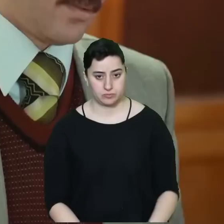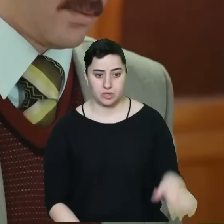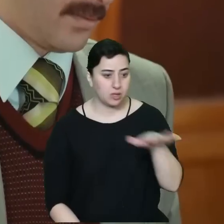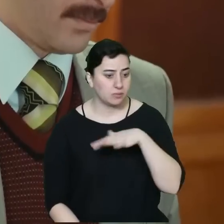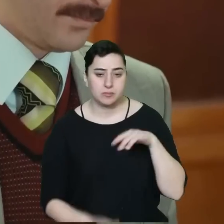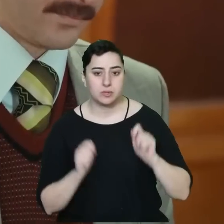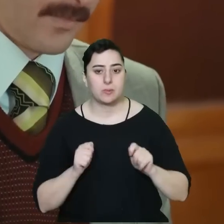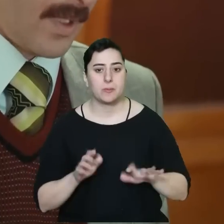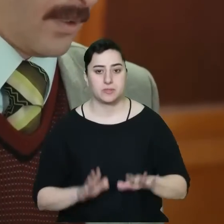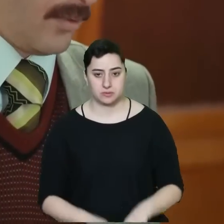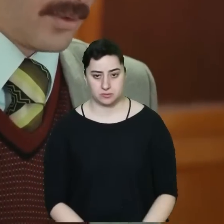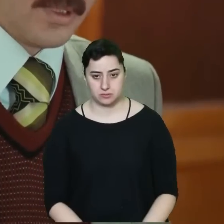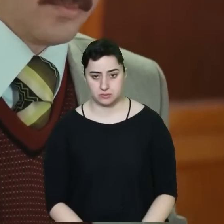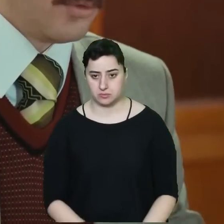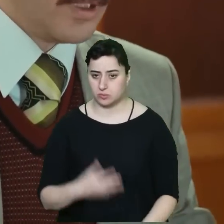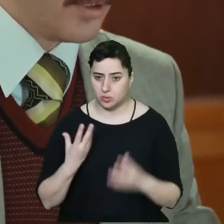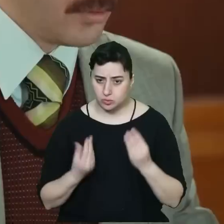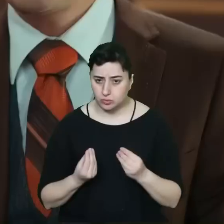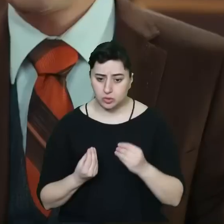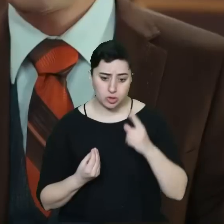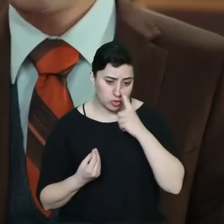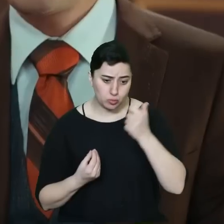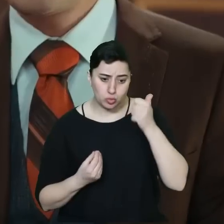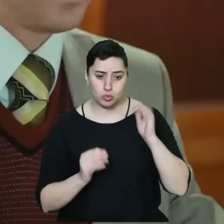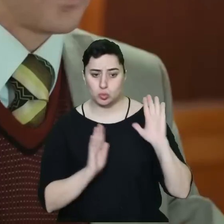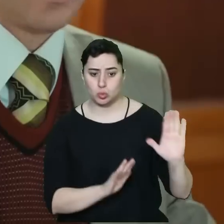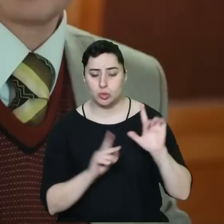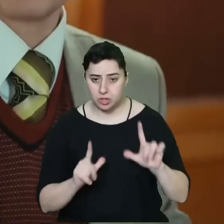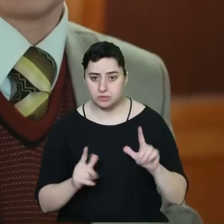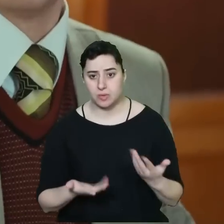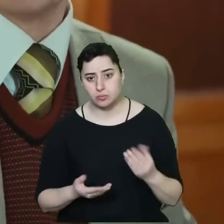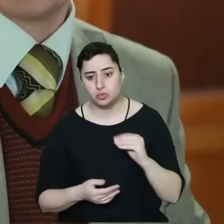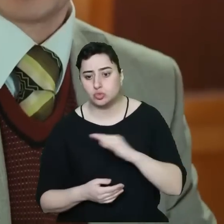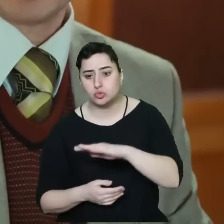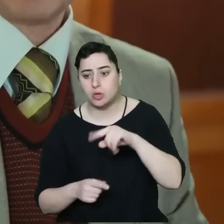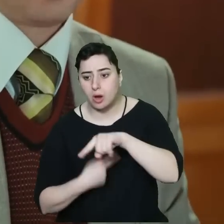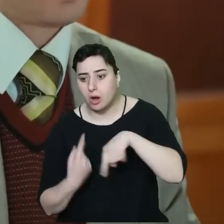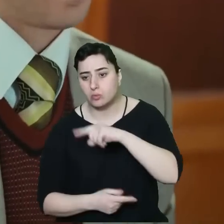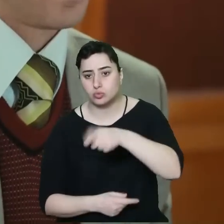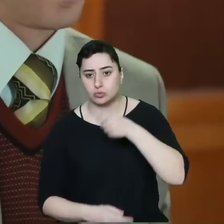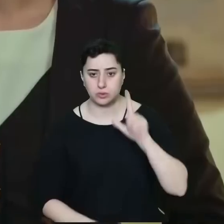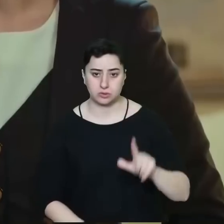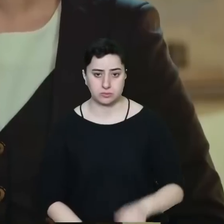Hiçbirimiz. O zaman hem müdür engel olmaya çalışacağız hem de çocukları bulmaya çalışacağız.